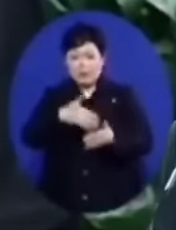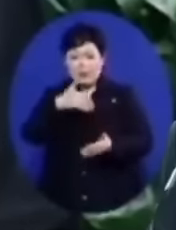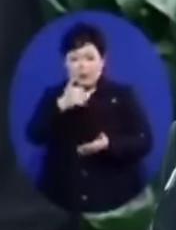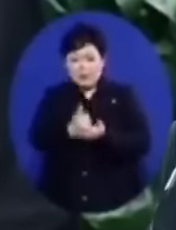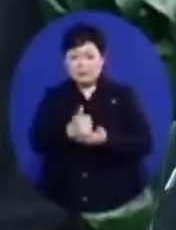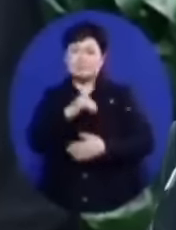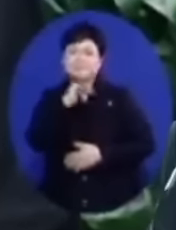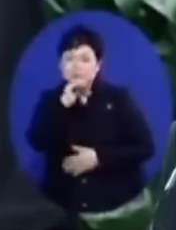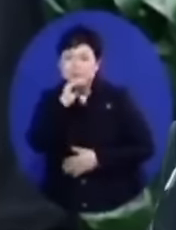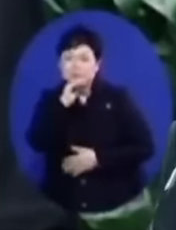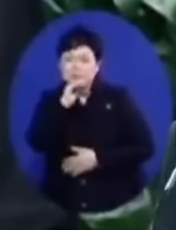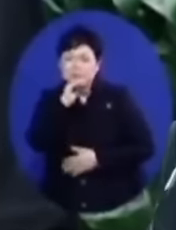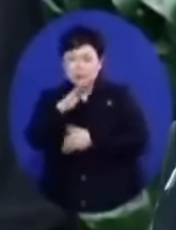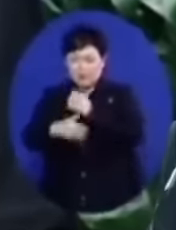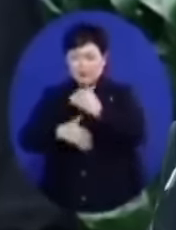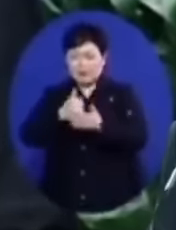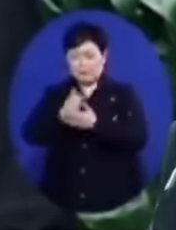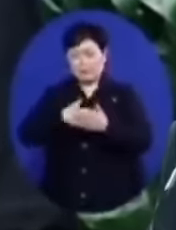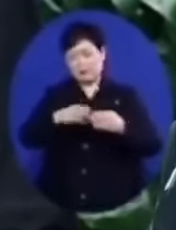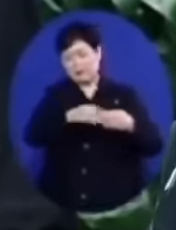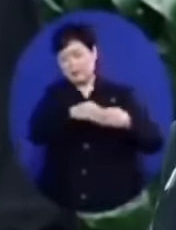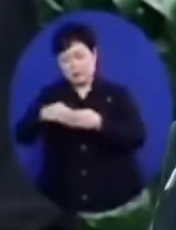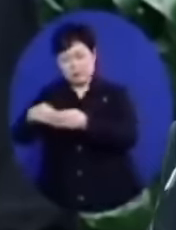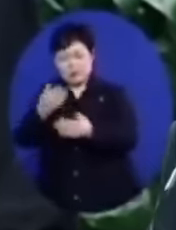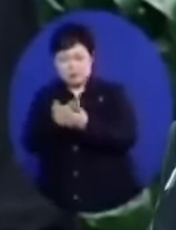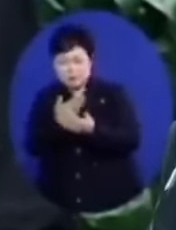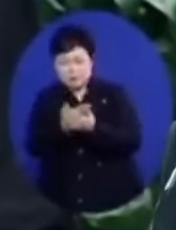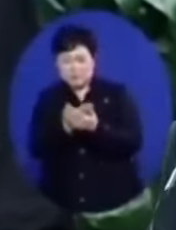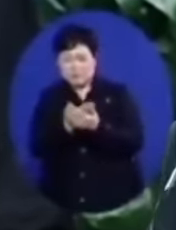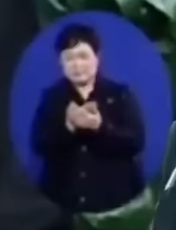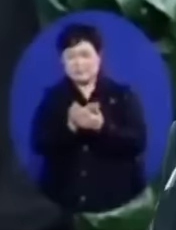기다립니다. 하나님이 나를 인도하여 주시옵소서.